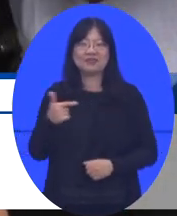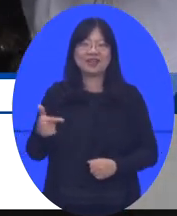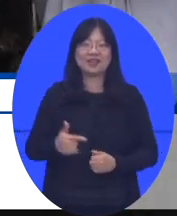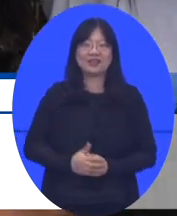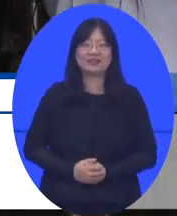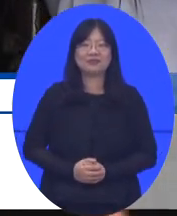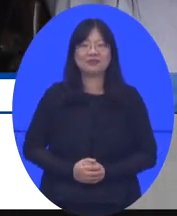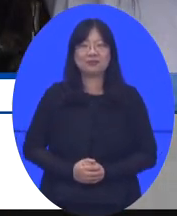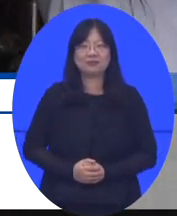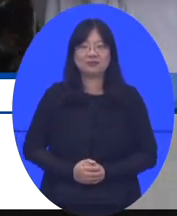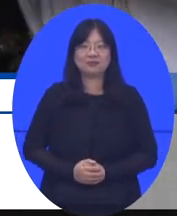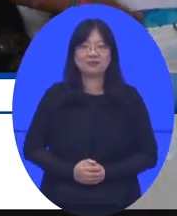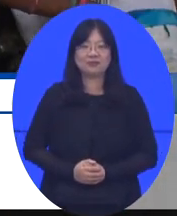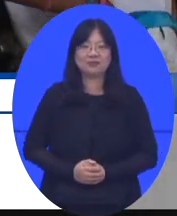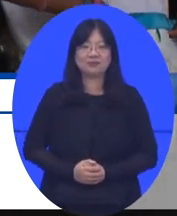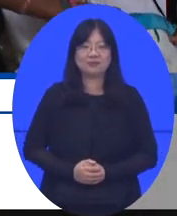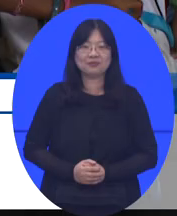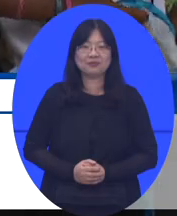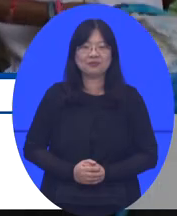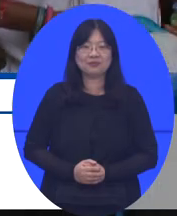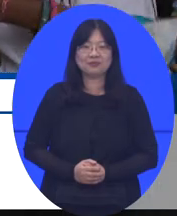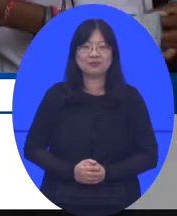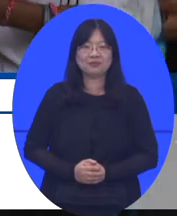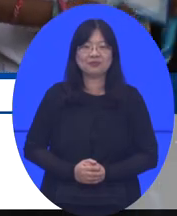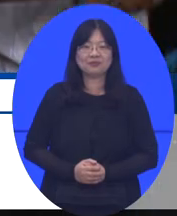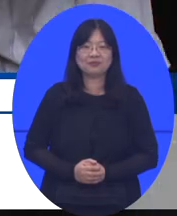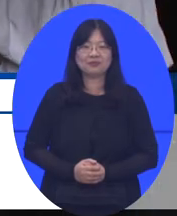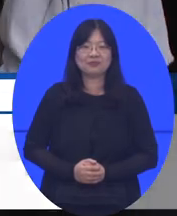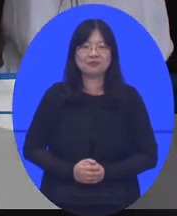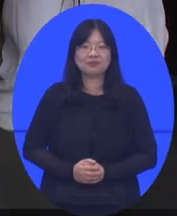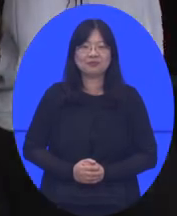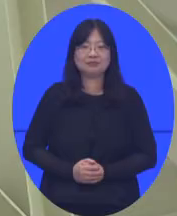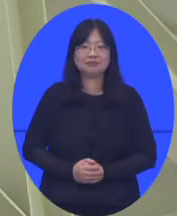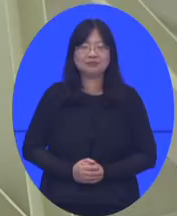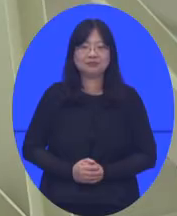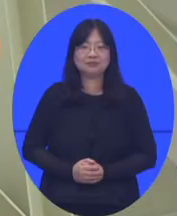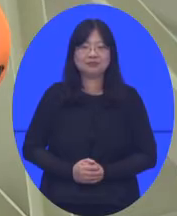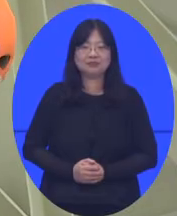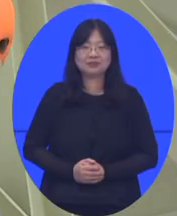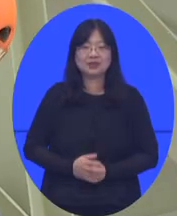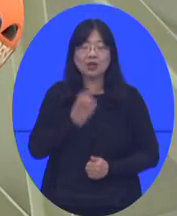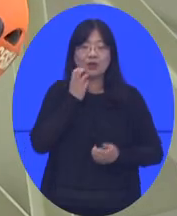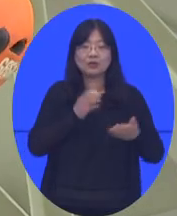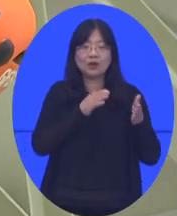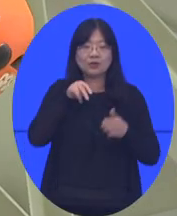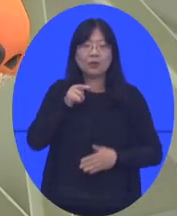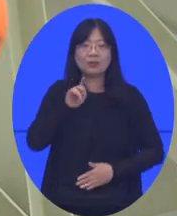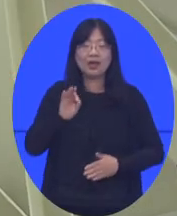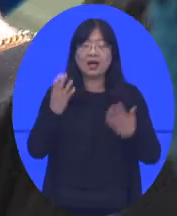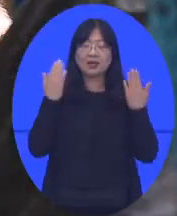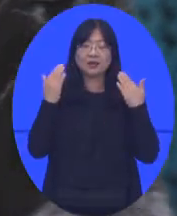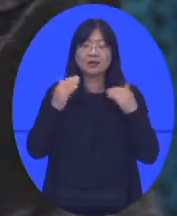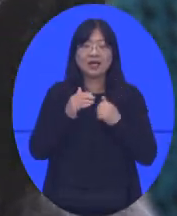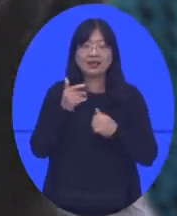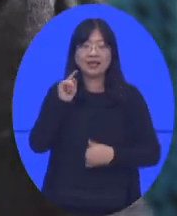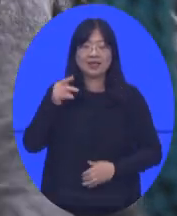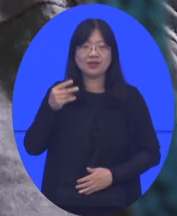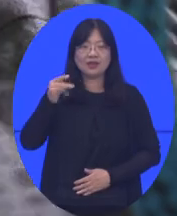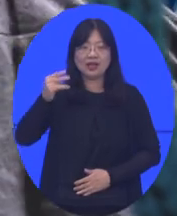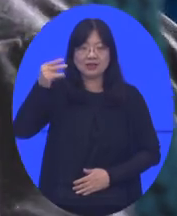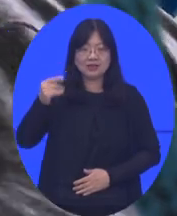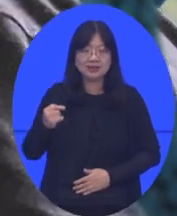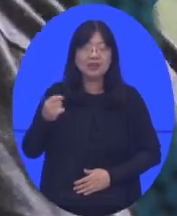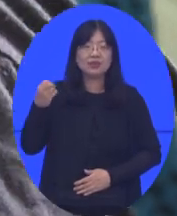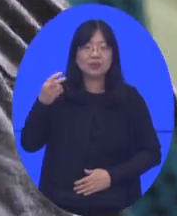really what's here like feeling how to be a fireman. 경기 소방학교에는 네덜란드와 상투 메프린시페에서